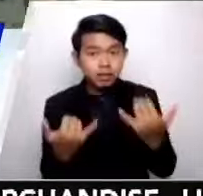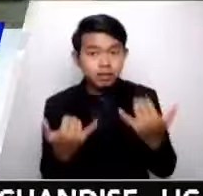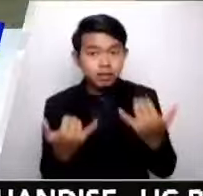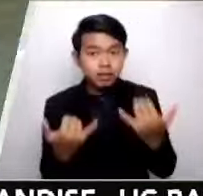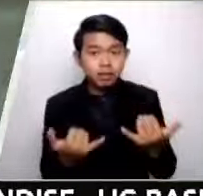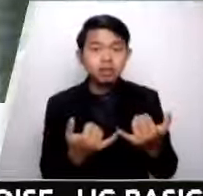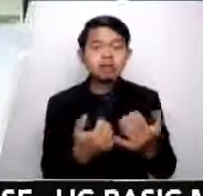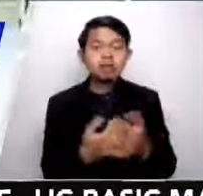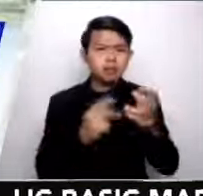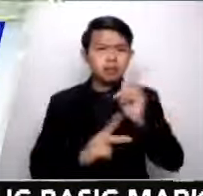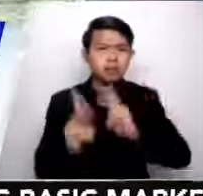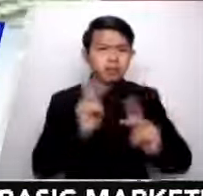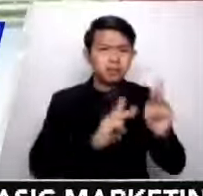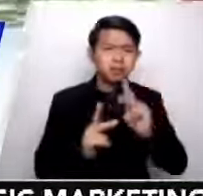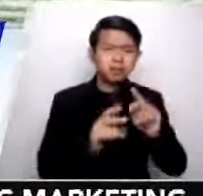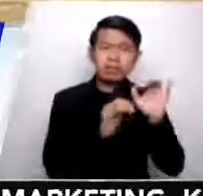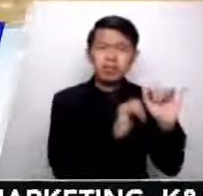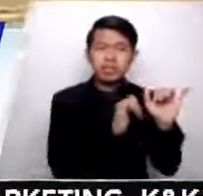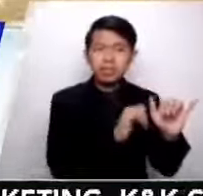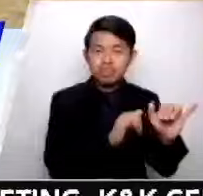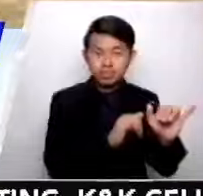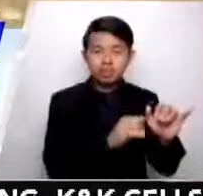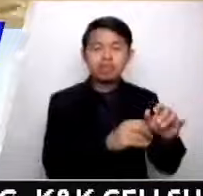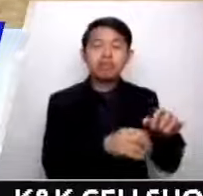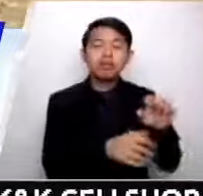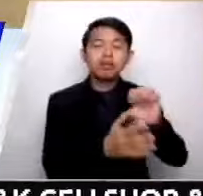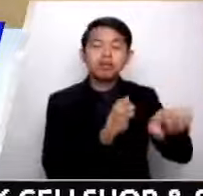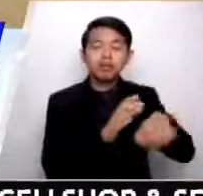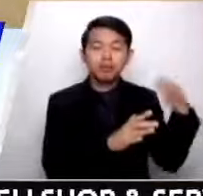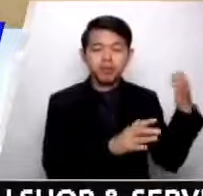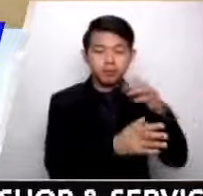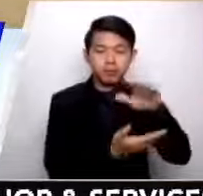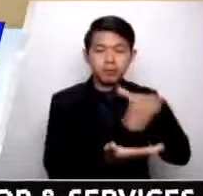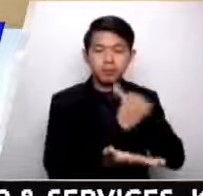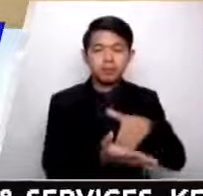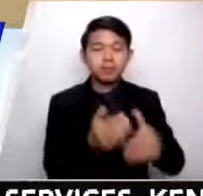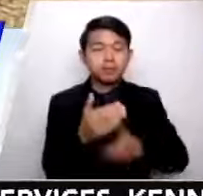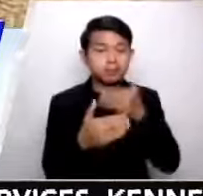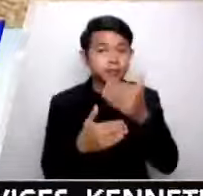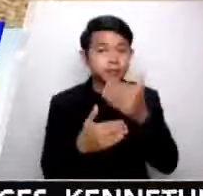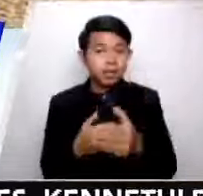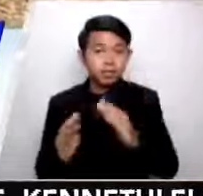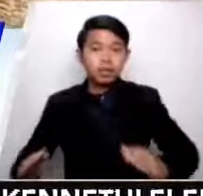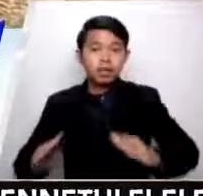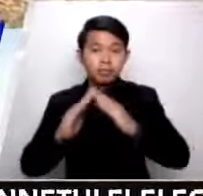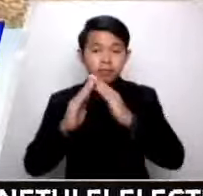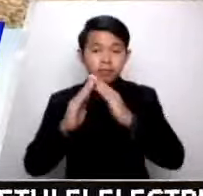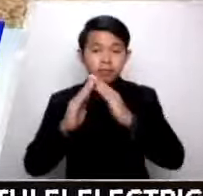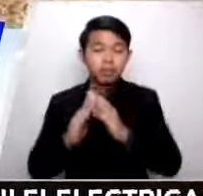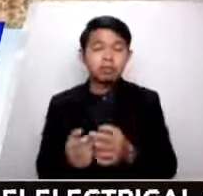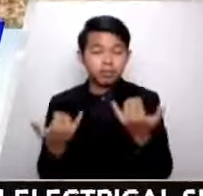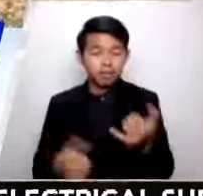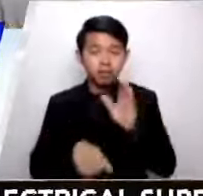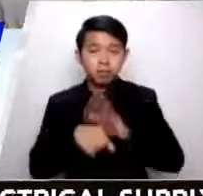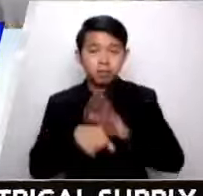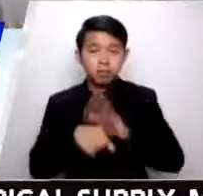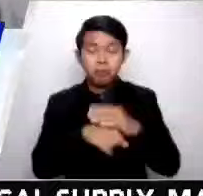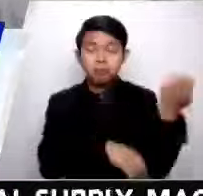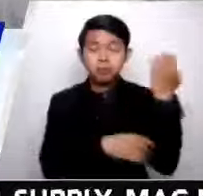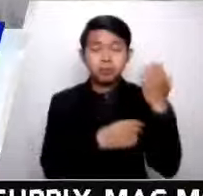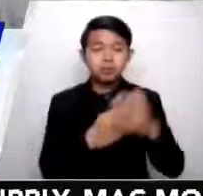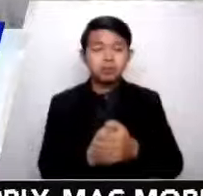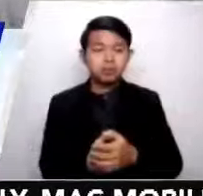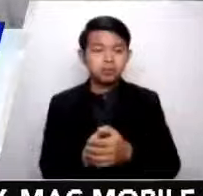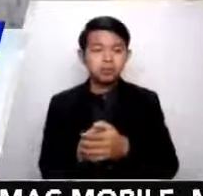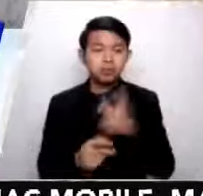centers. Sa bayan ng Libon sa Albay, na nasa ilalim ng state of calamity, sa gilid ng kalsada na muna nagpapalipas ng gabi ang